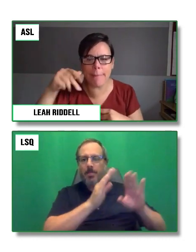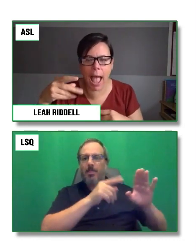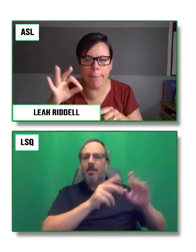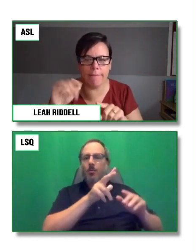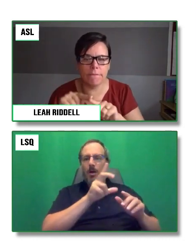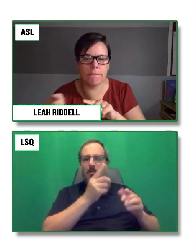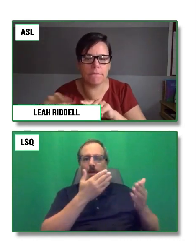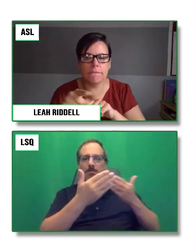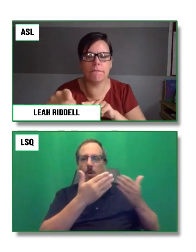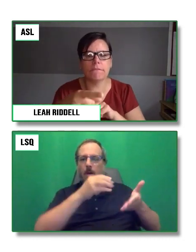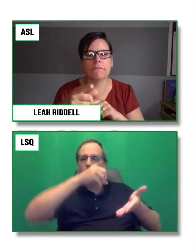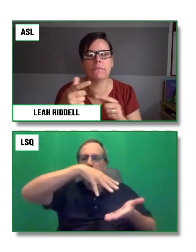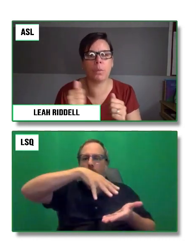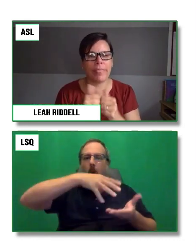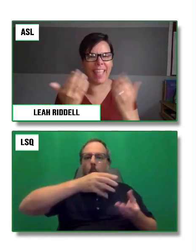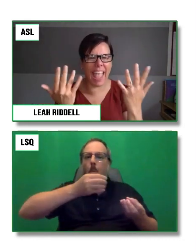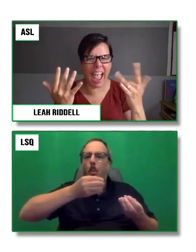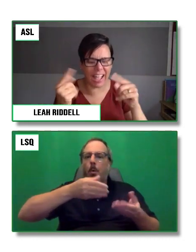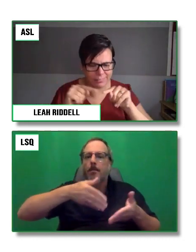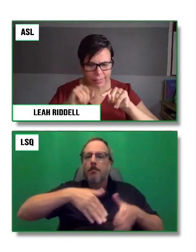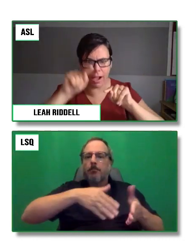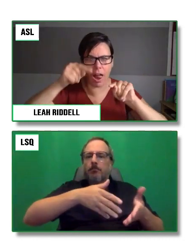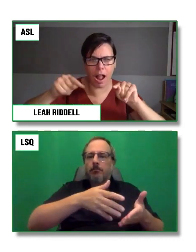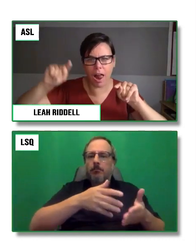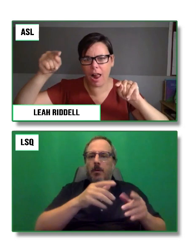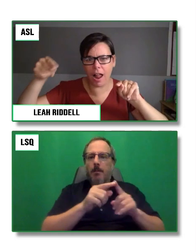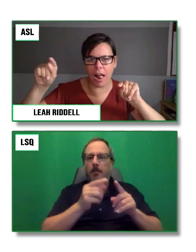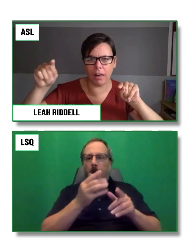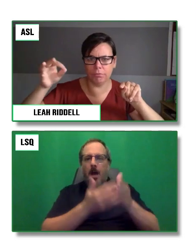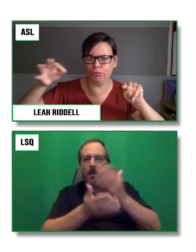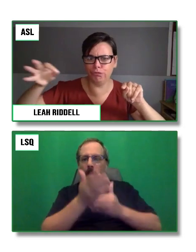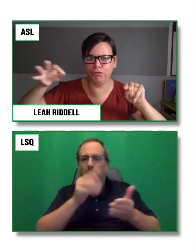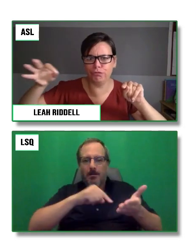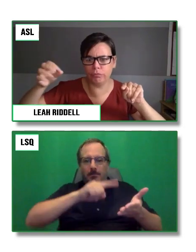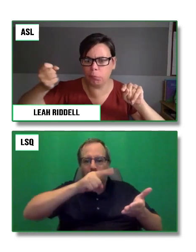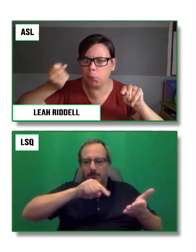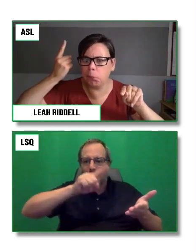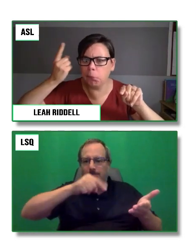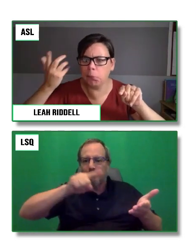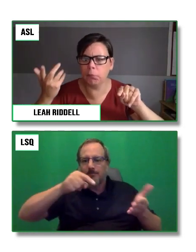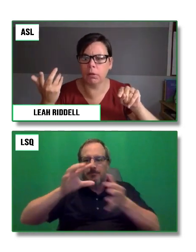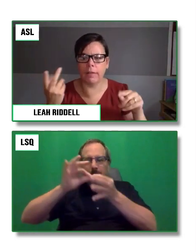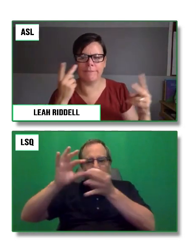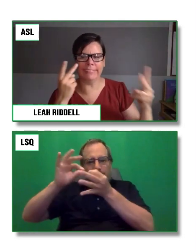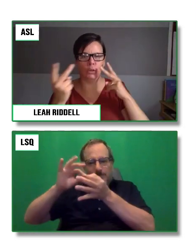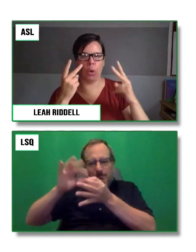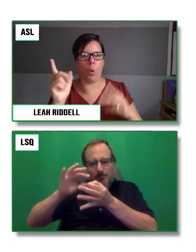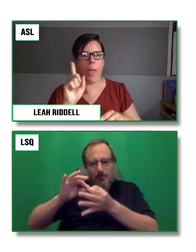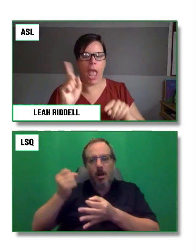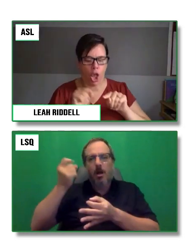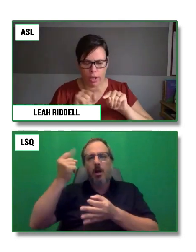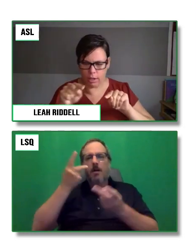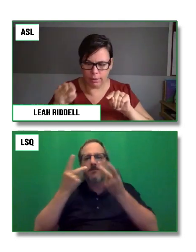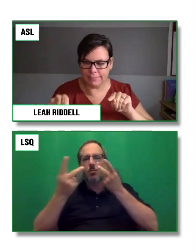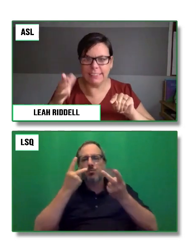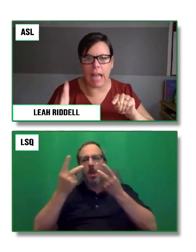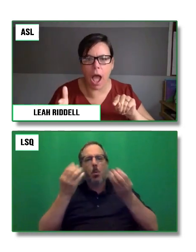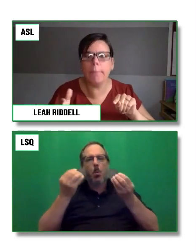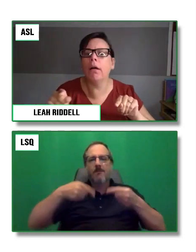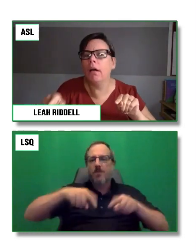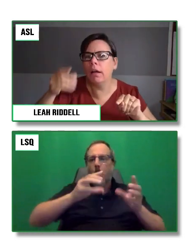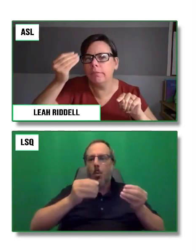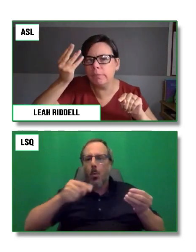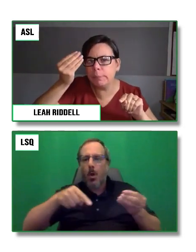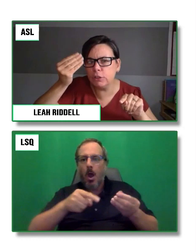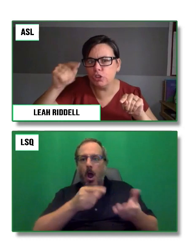Par contre, un code QR permet de me relier à quelqu'un qui me donne des cartes en 3